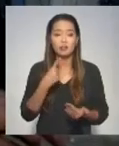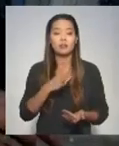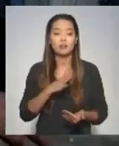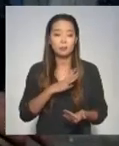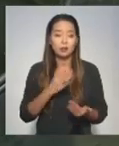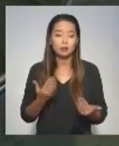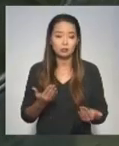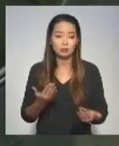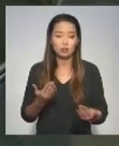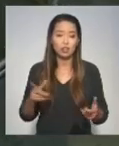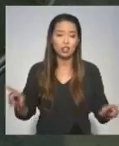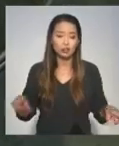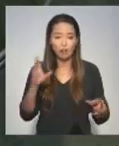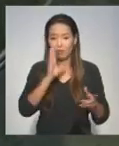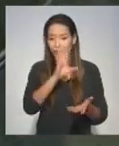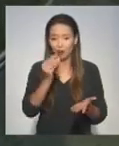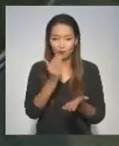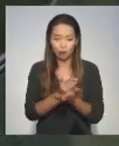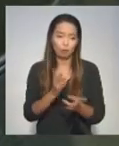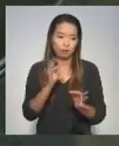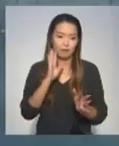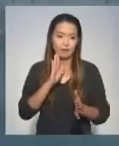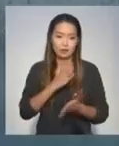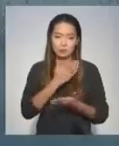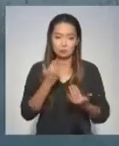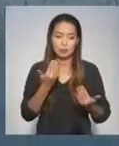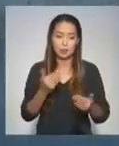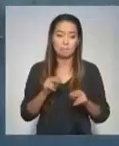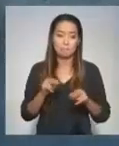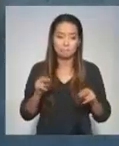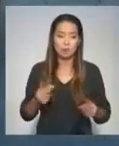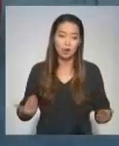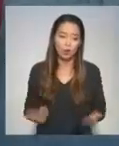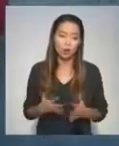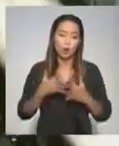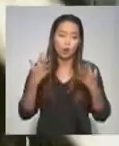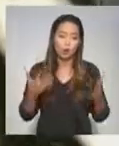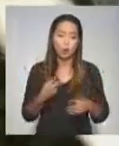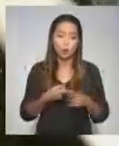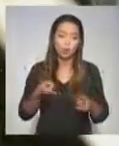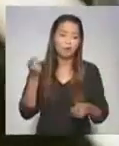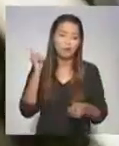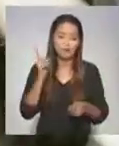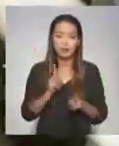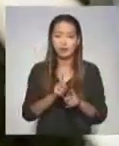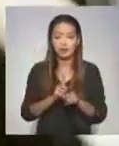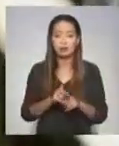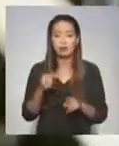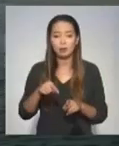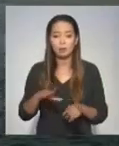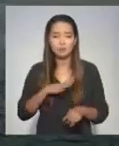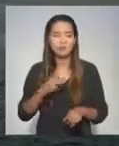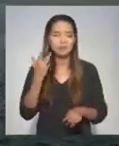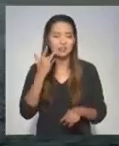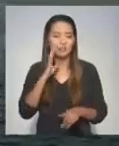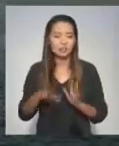воде, а воды нет. Сергей Нечаев, Соколовки, что в 40 километрах от Петропавловска, живет больше полувека. Говорит, беда с водой здесь была всегда.